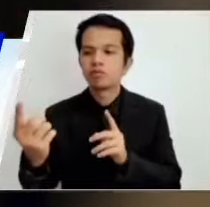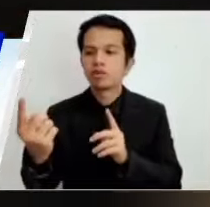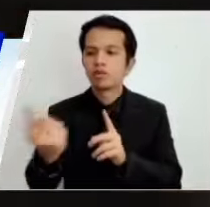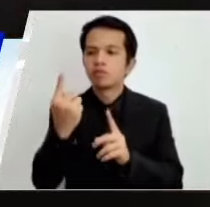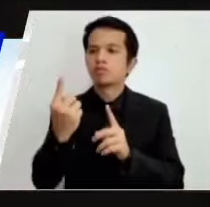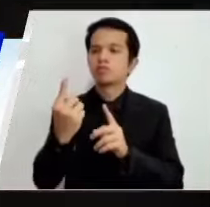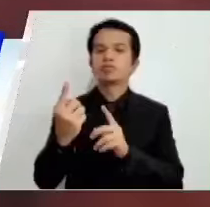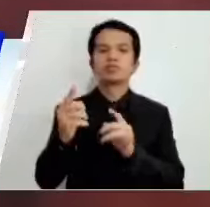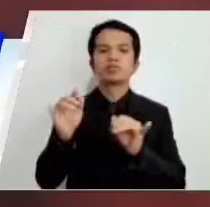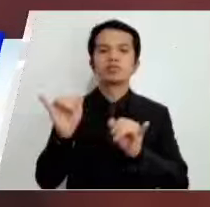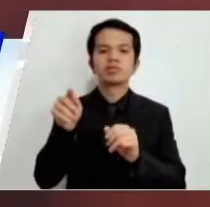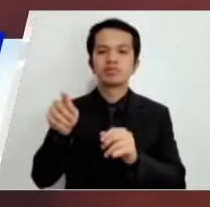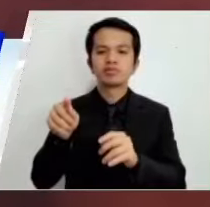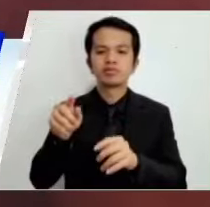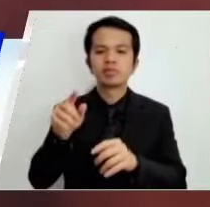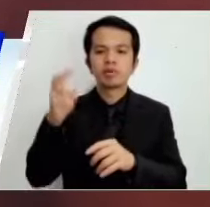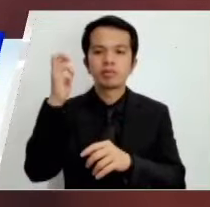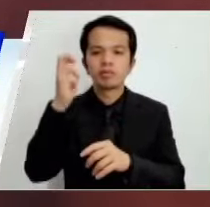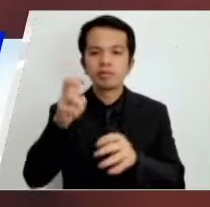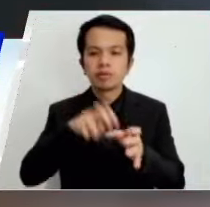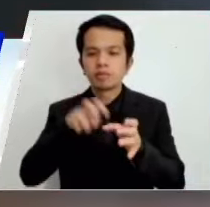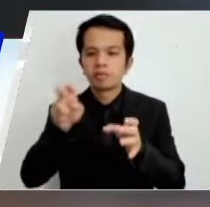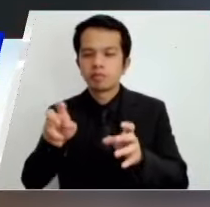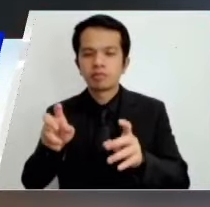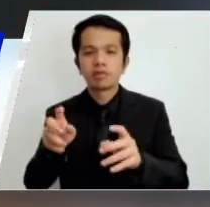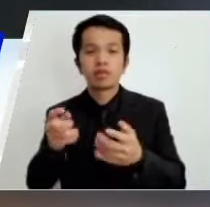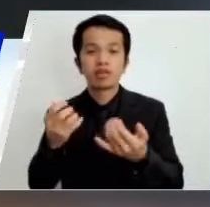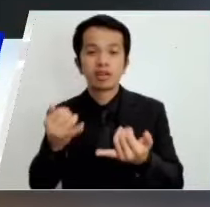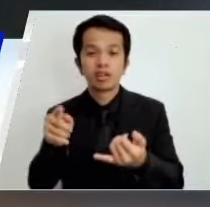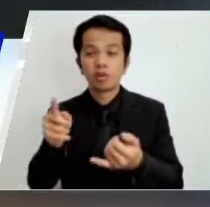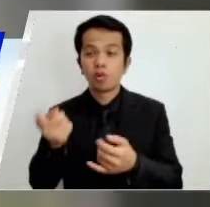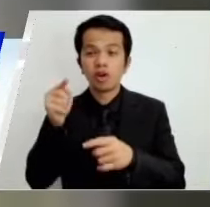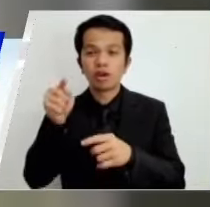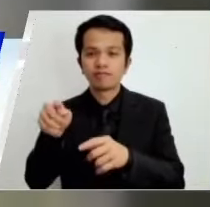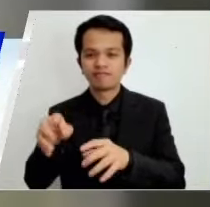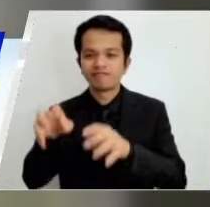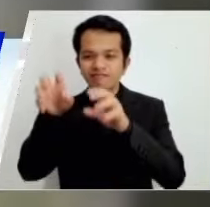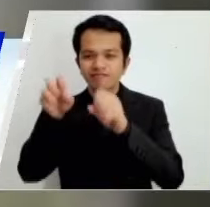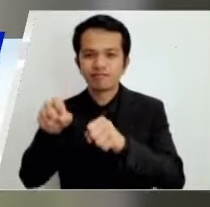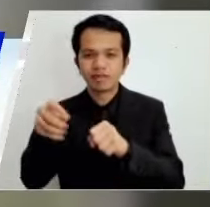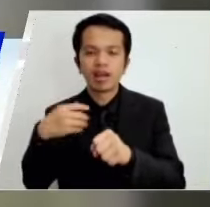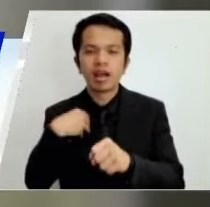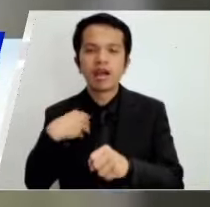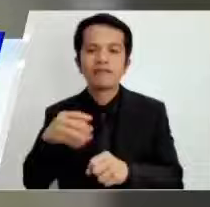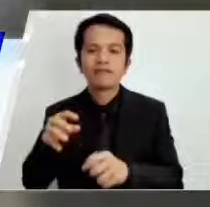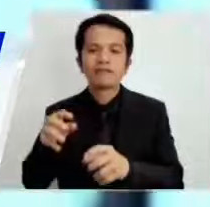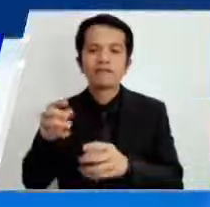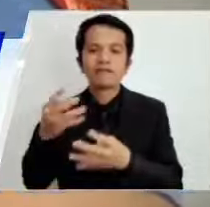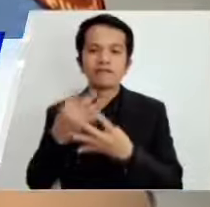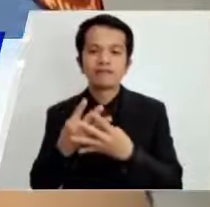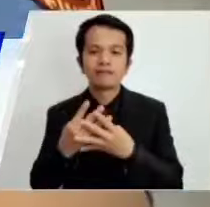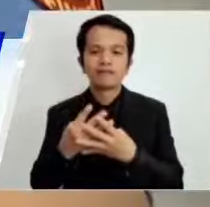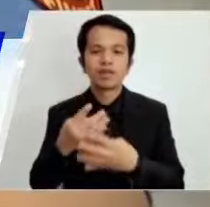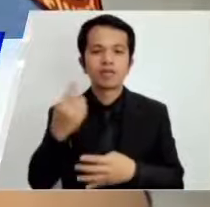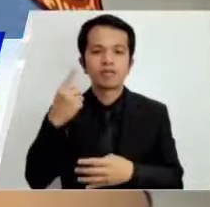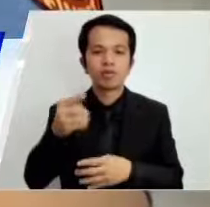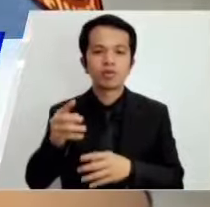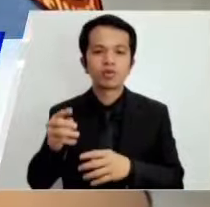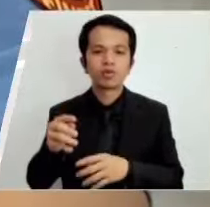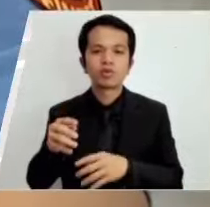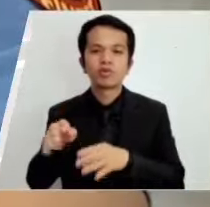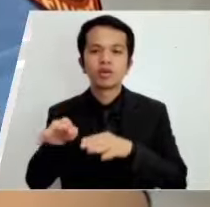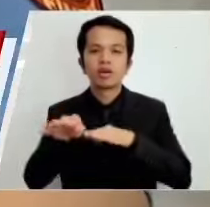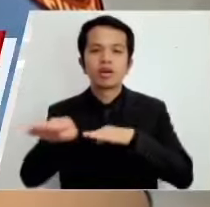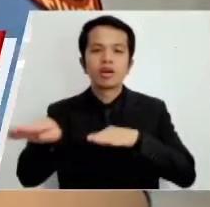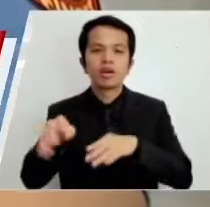ng LRT. Sa apat na nahuli, isa ang napag-alamang may warrant of arrest sa kasong highway robbery. Nagpakalat tayo ng mga